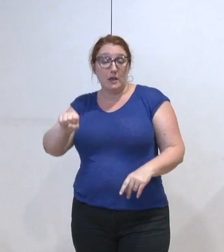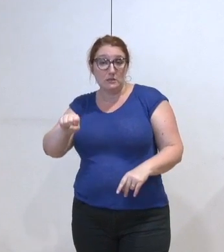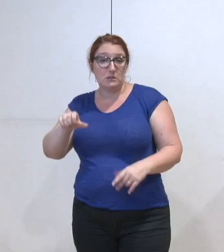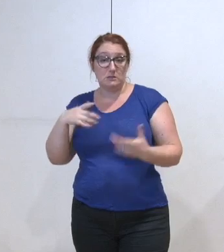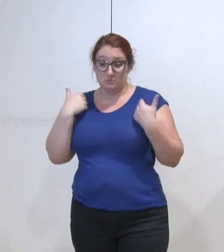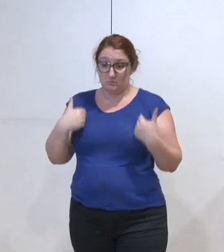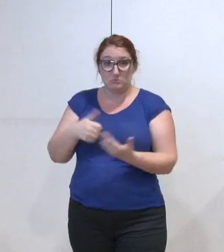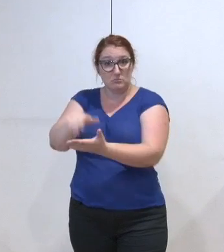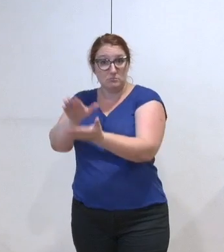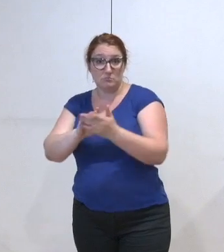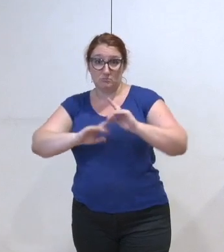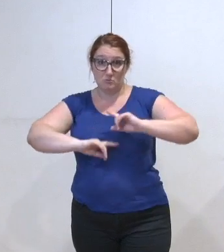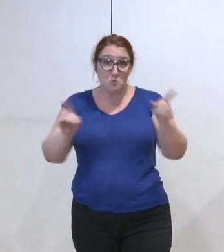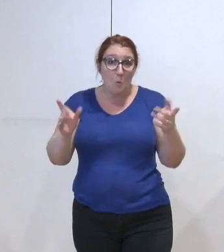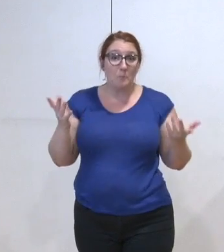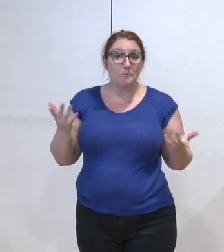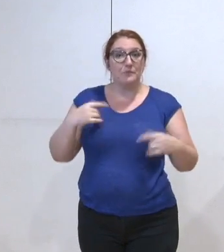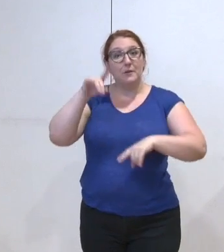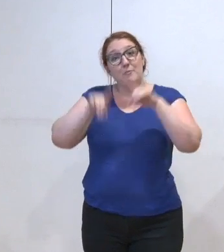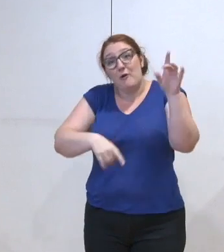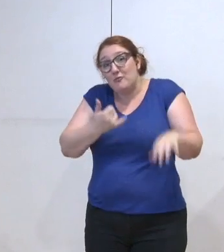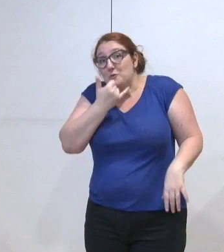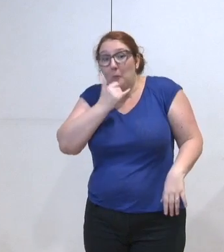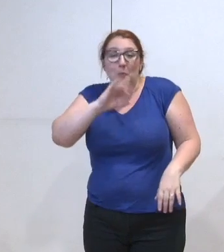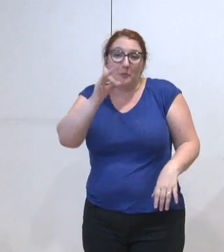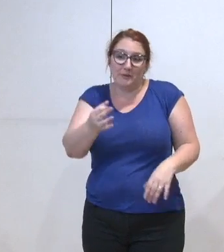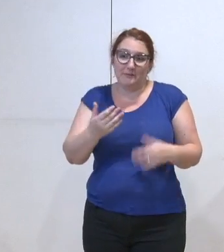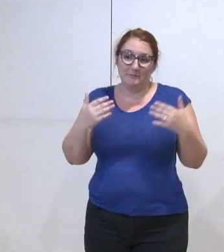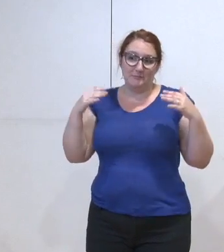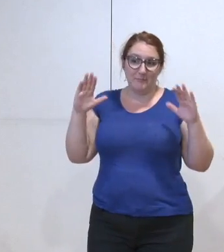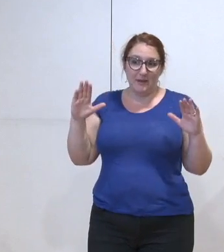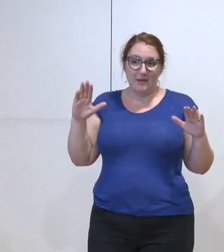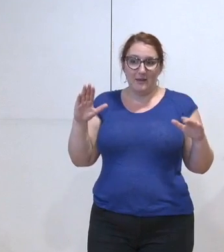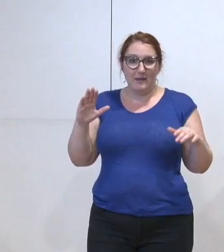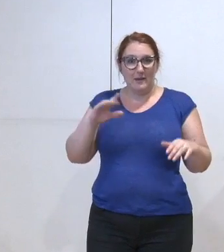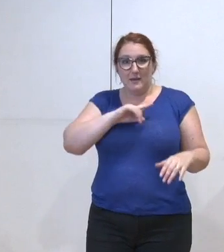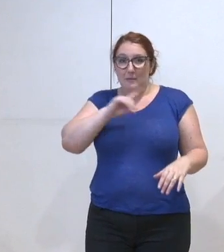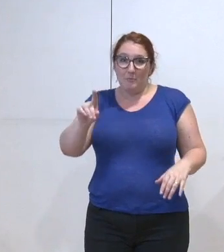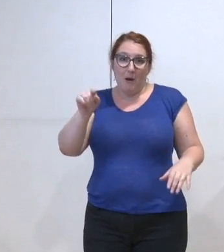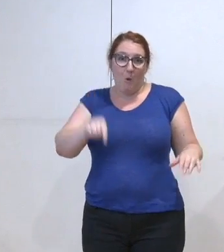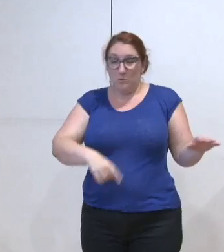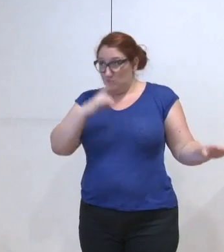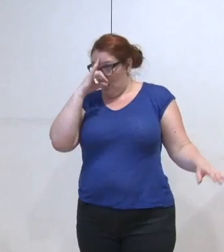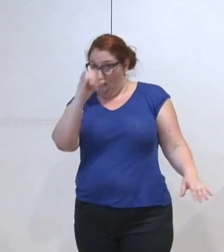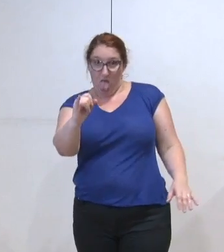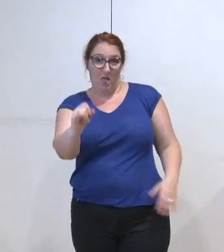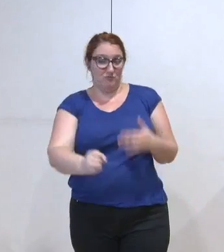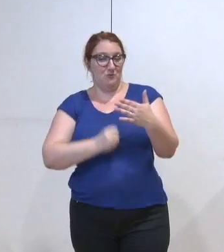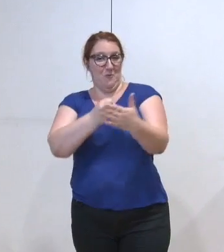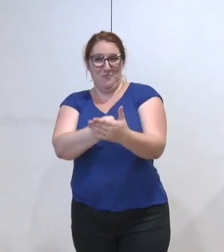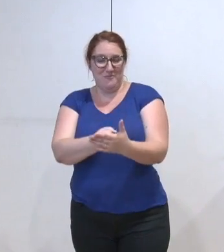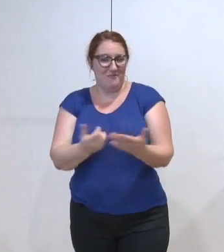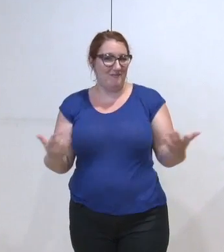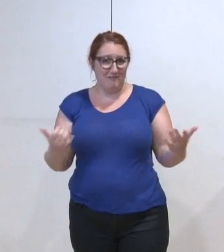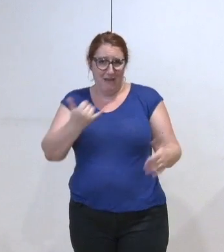bon donc c'est parfois on se trompe mais euh on n'est pas obligé de s'entêter dans l'erreur voilà en